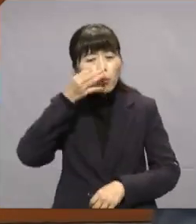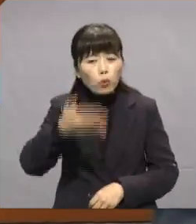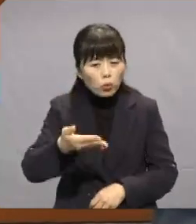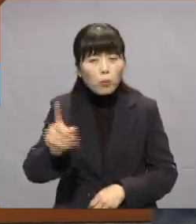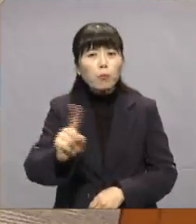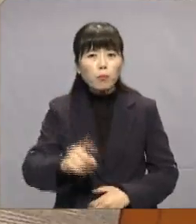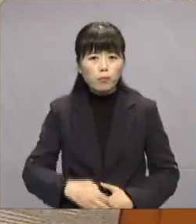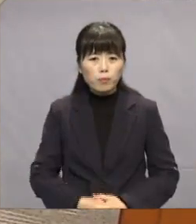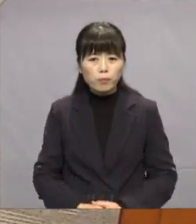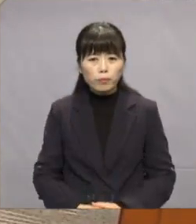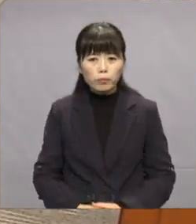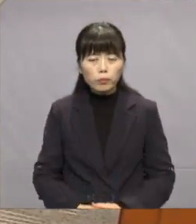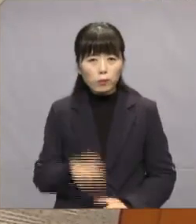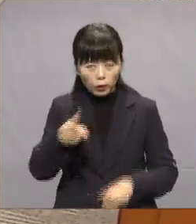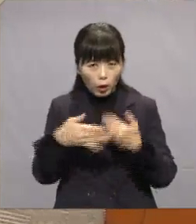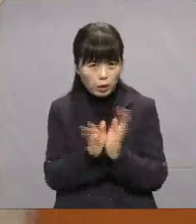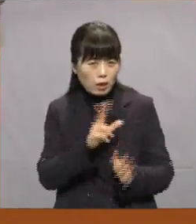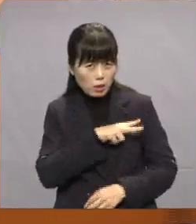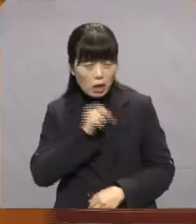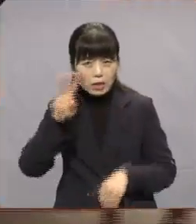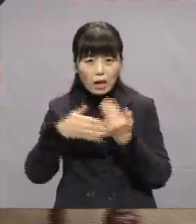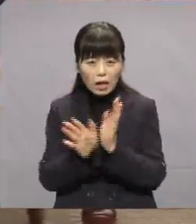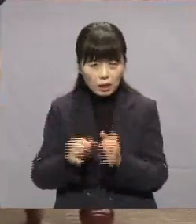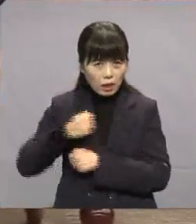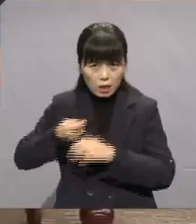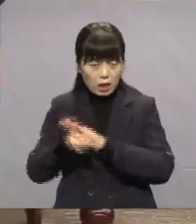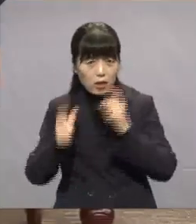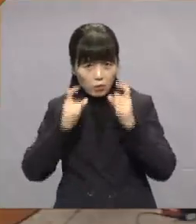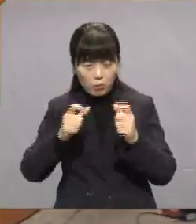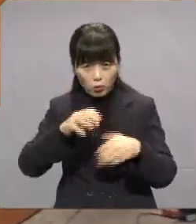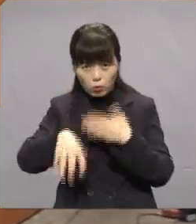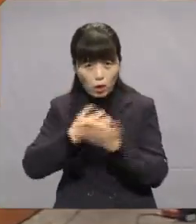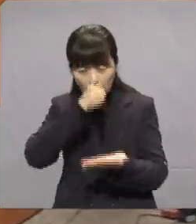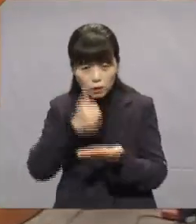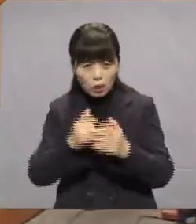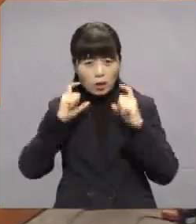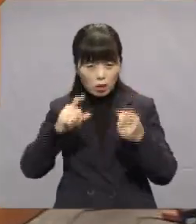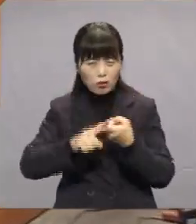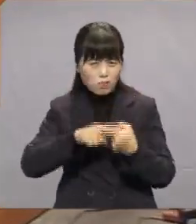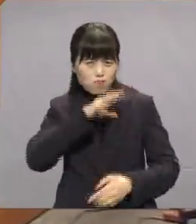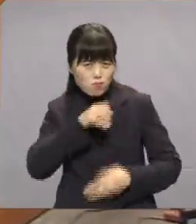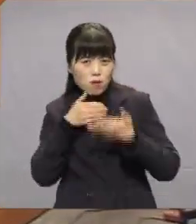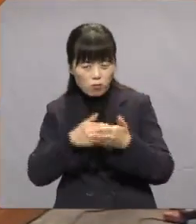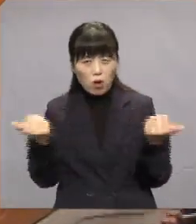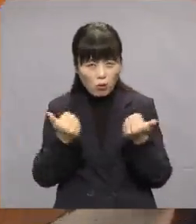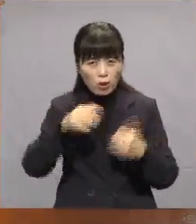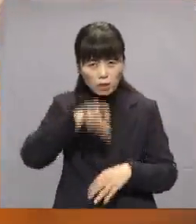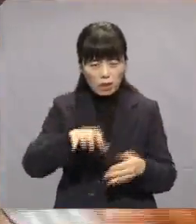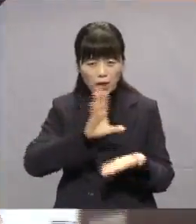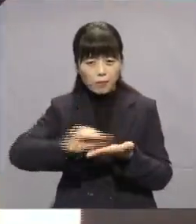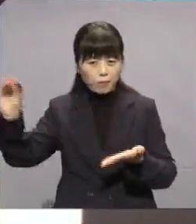보이려고 합니까? 여당 의원들은 야당이 계엄 선포를 내란죄로 규정한 것에 대해 불만을 제기하며 회의장을